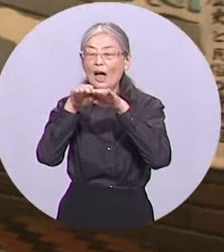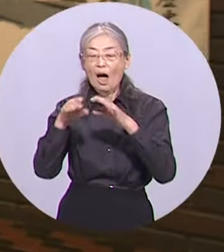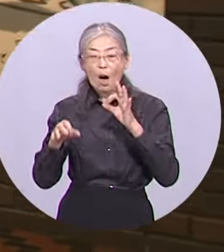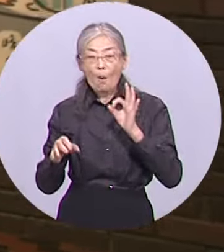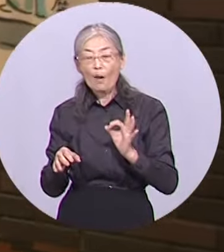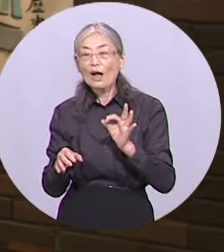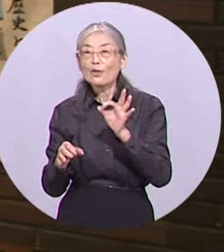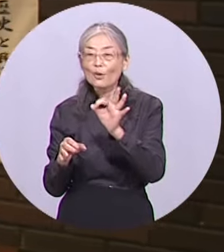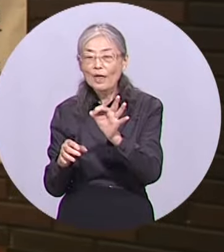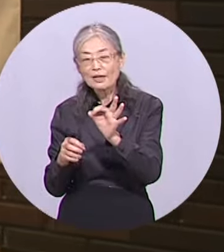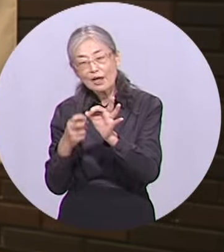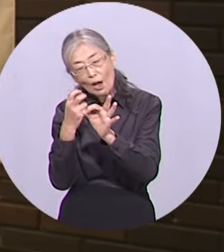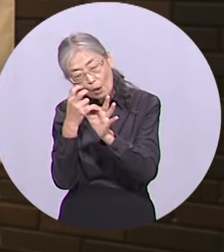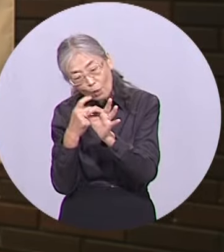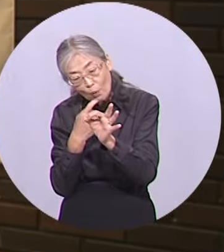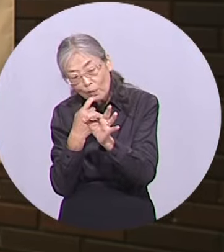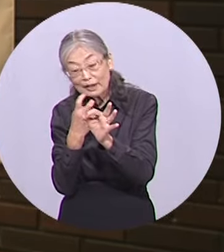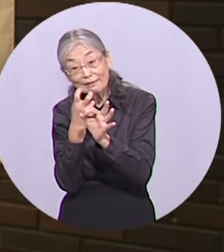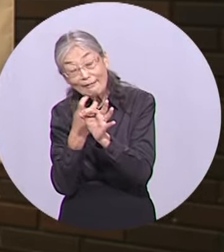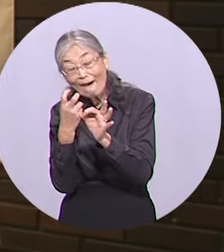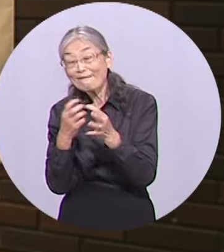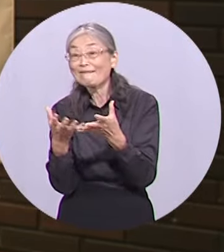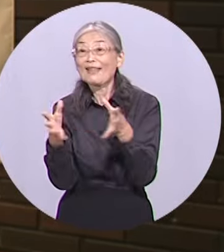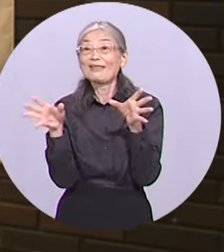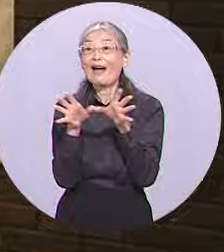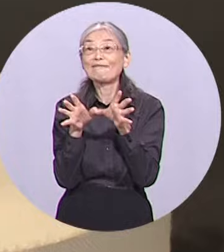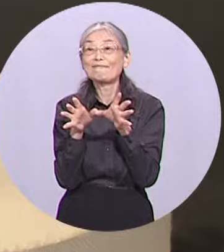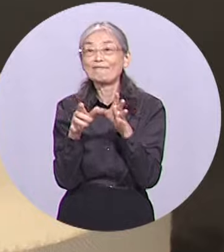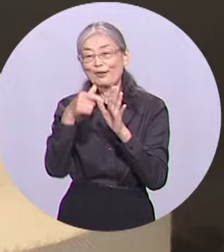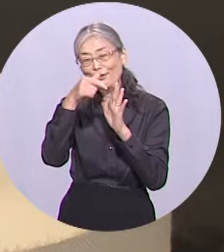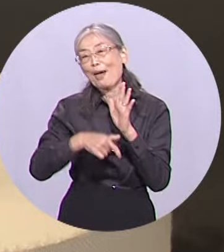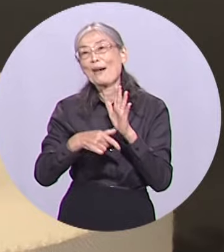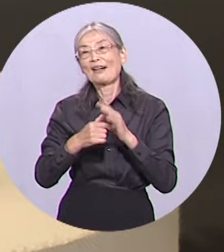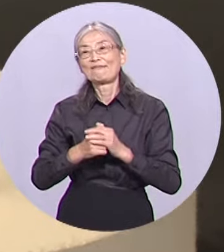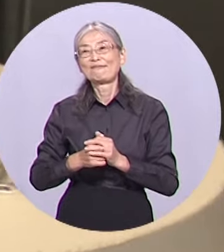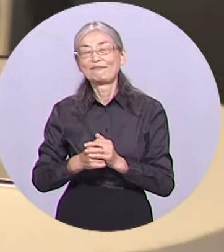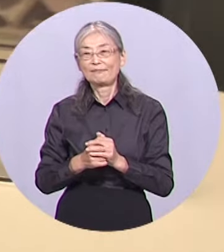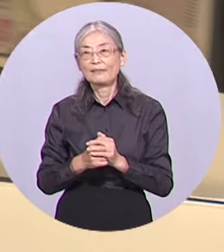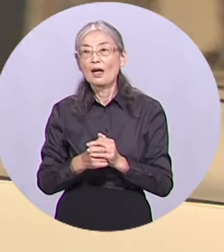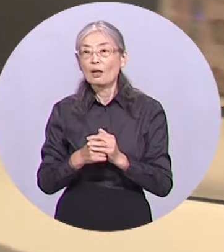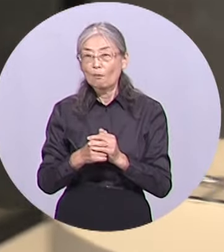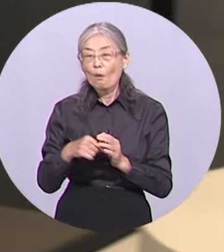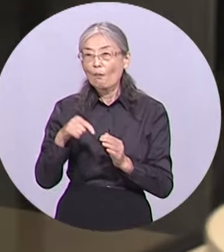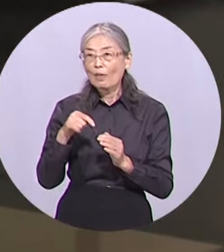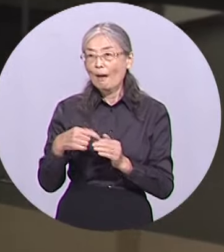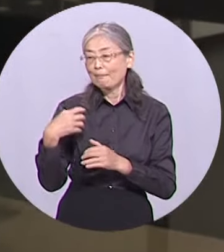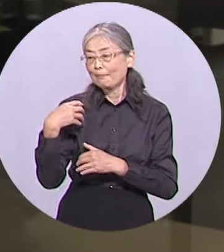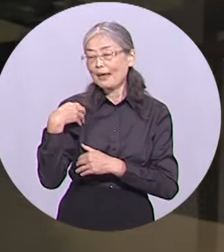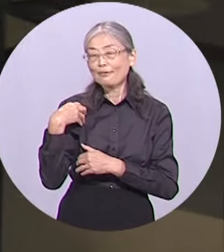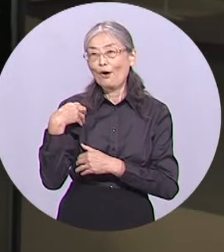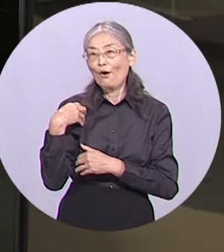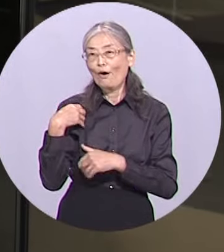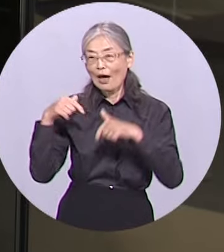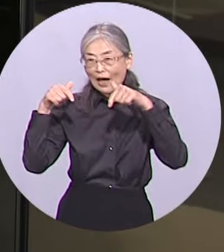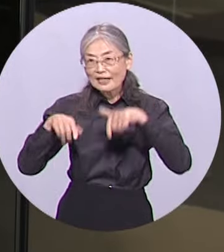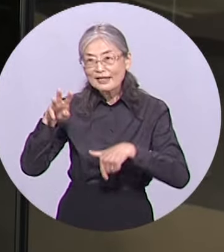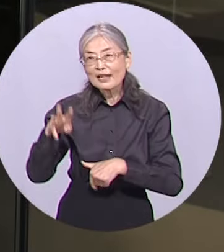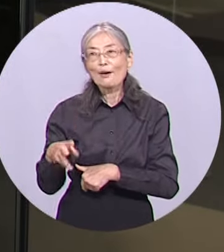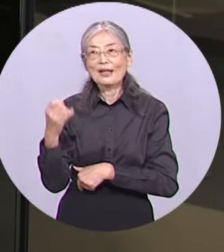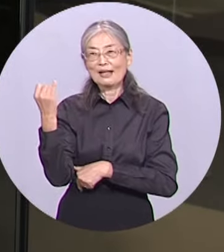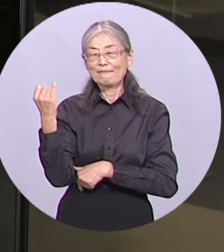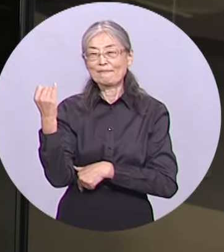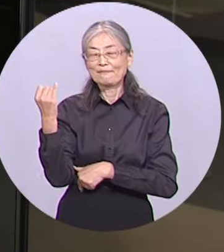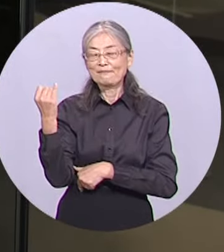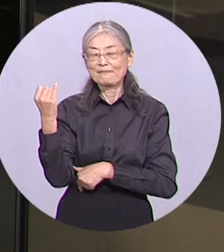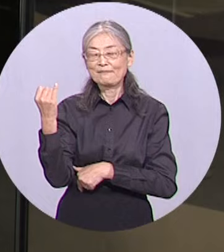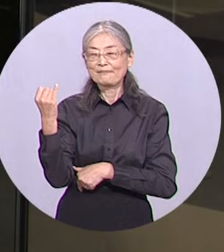してお金の不思議探検隊が開催中です。この企画展を担当した西川さんにその見